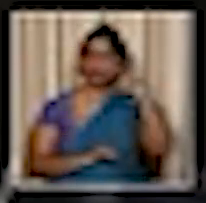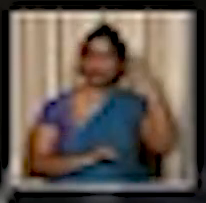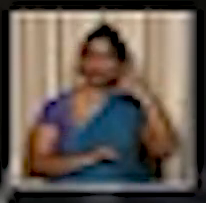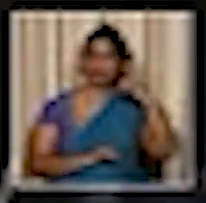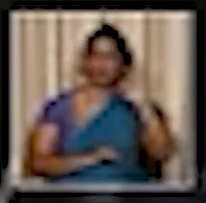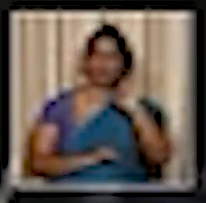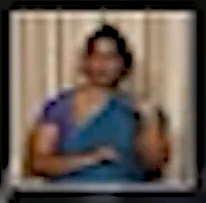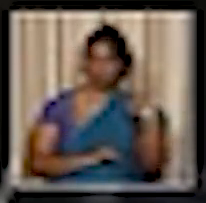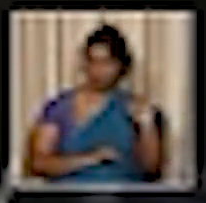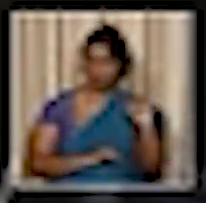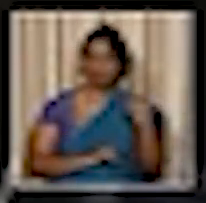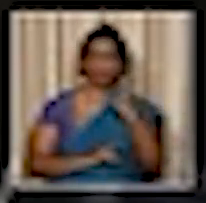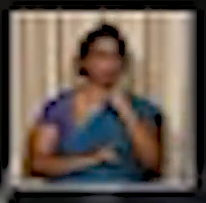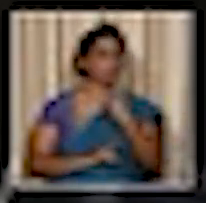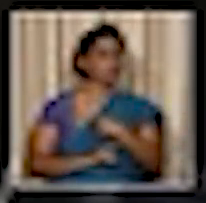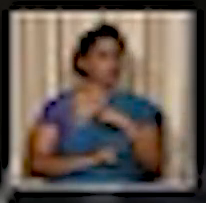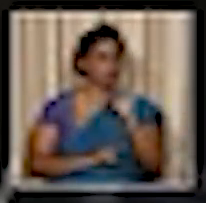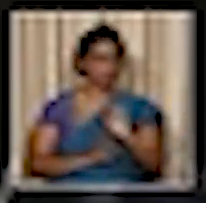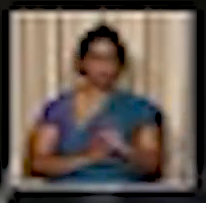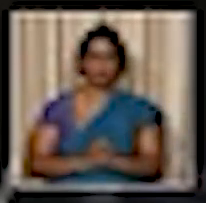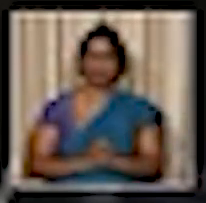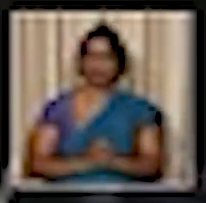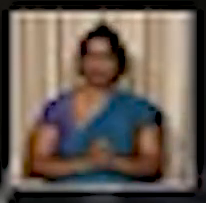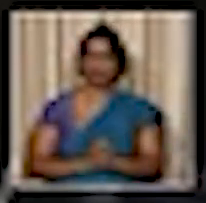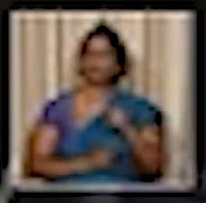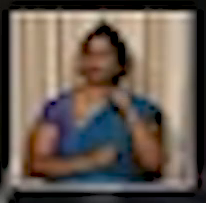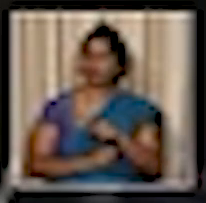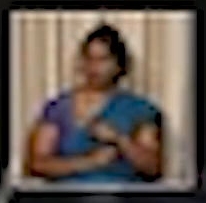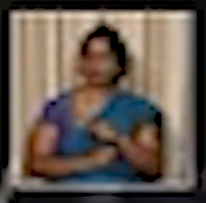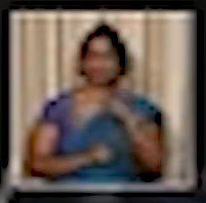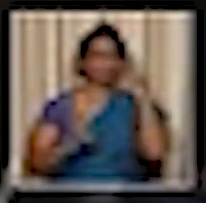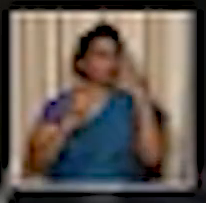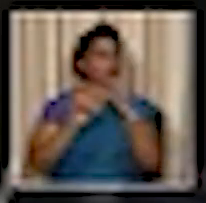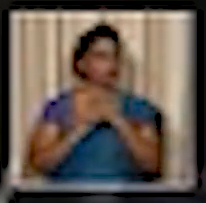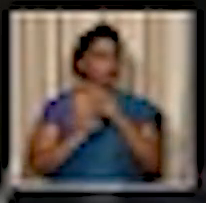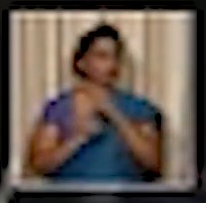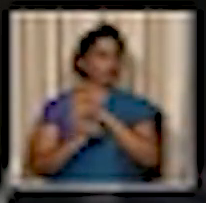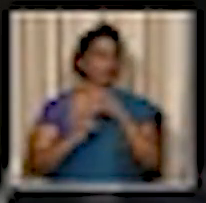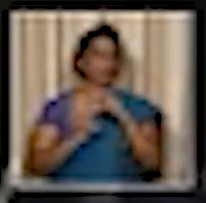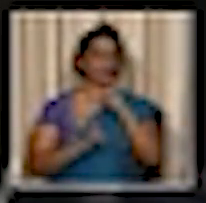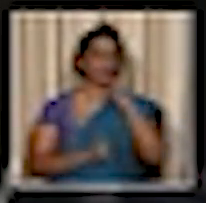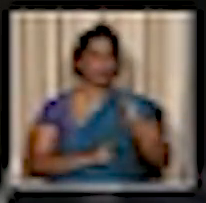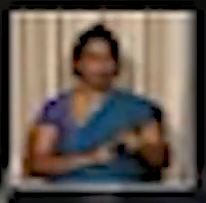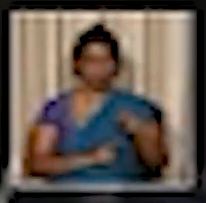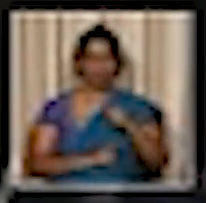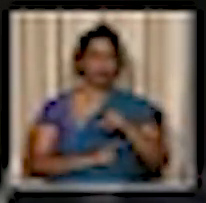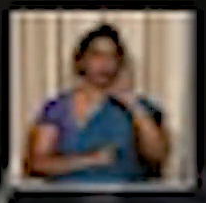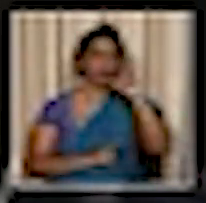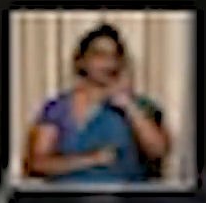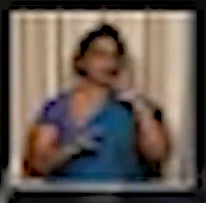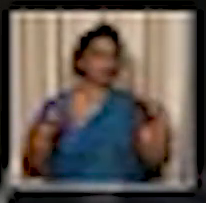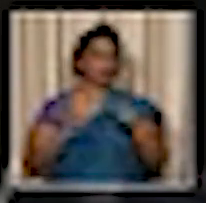2024/04 වන දින මා වෙත දන්වා සිටින ලදී. මෙම එකී කාරණාගරු දිසා විනිසුරුතුමිය කොළඹ